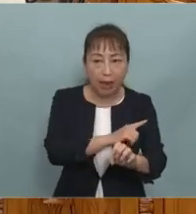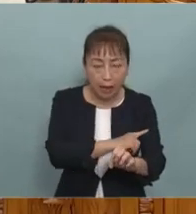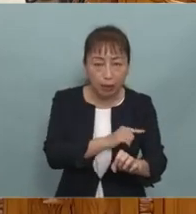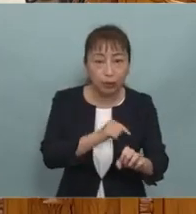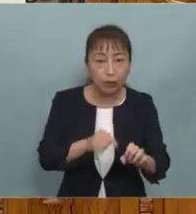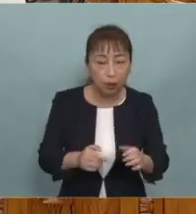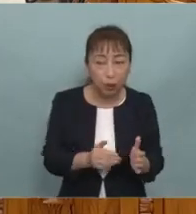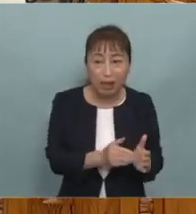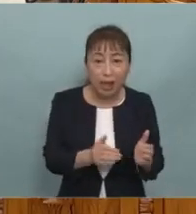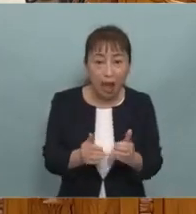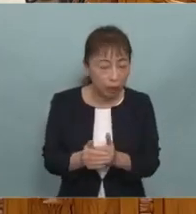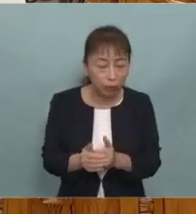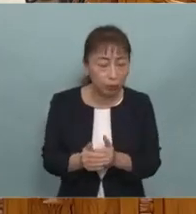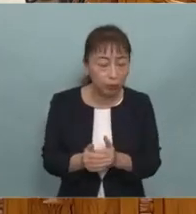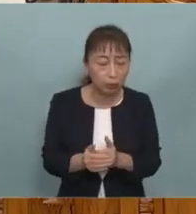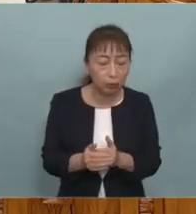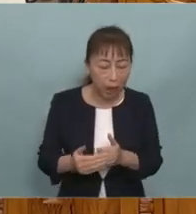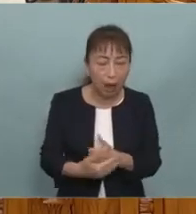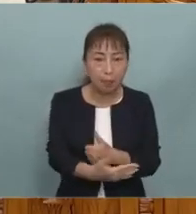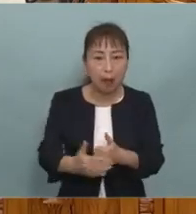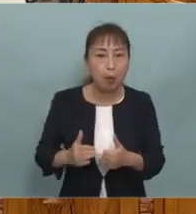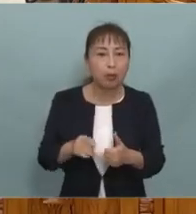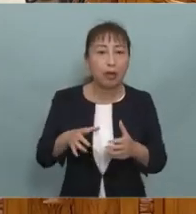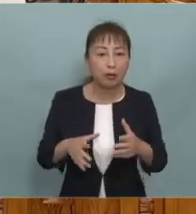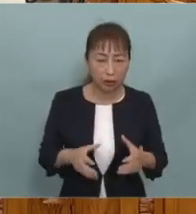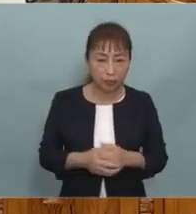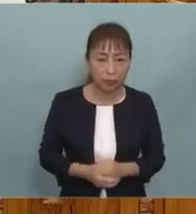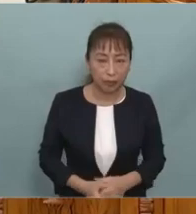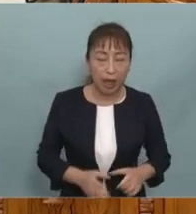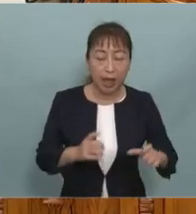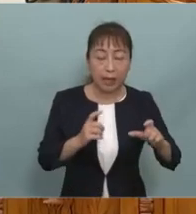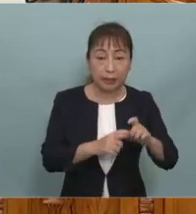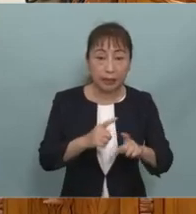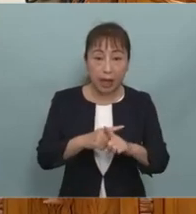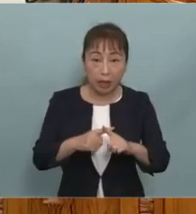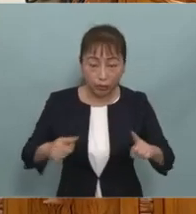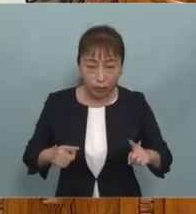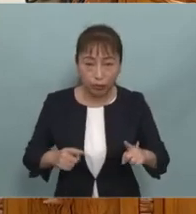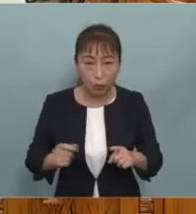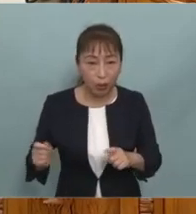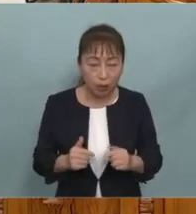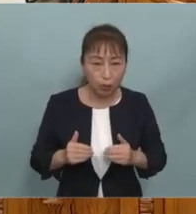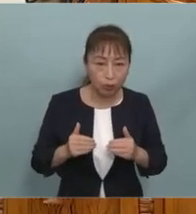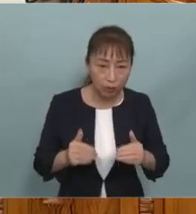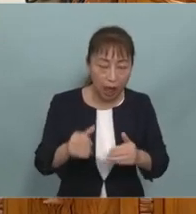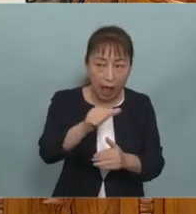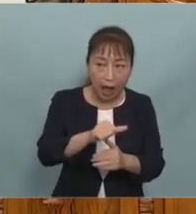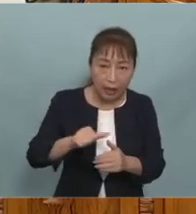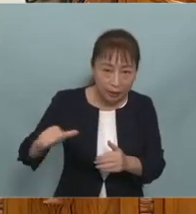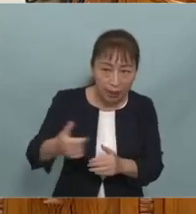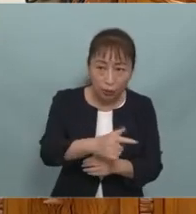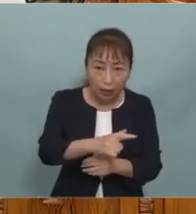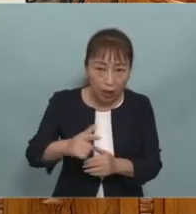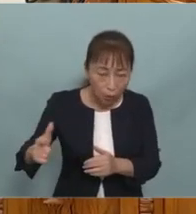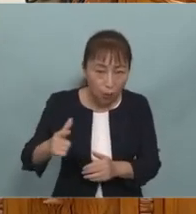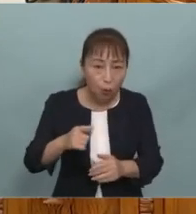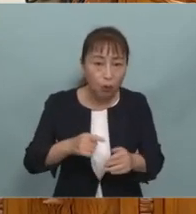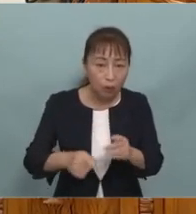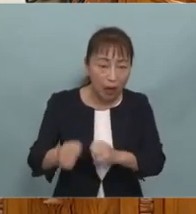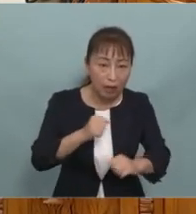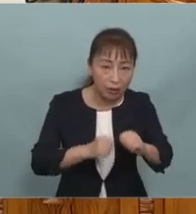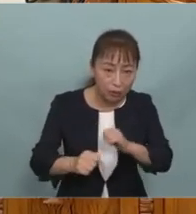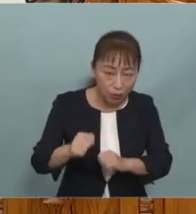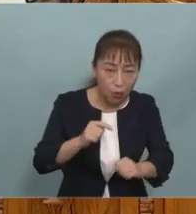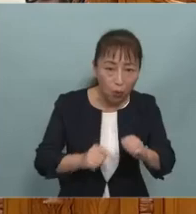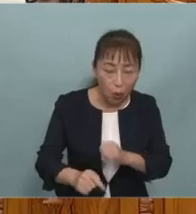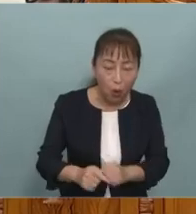ためGXの取り組みを加速させアジア諸国の多様な取り組みを日本の技術力や金融力